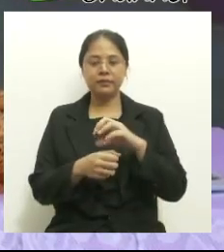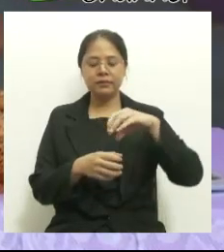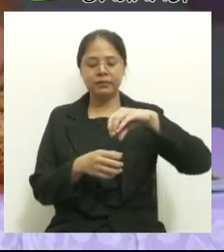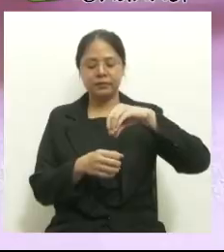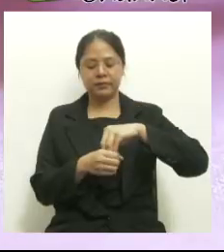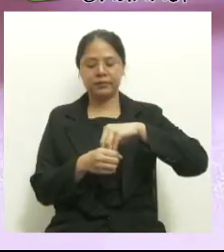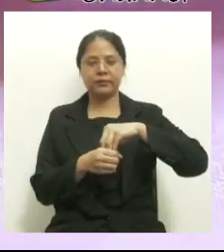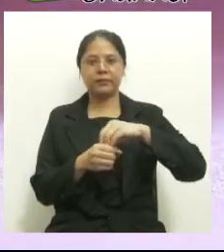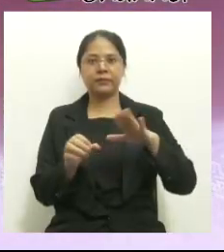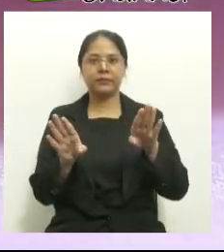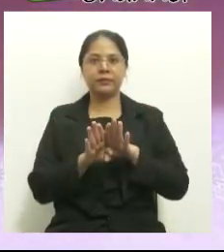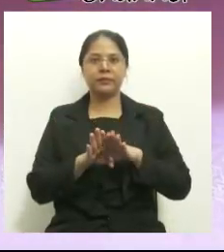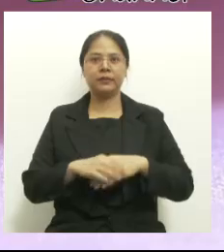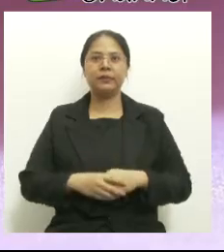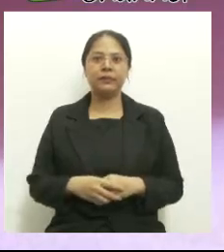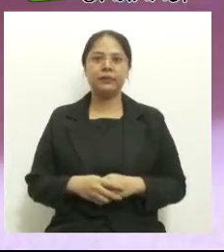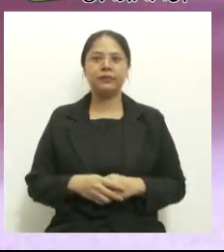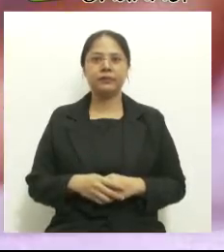วด